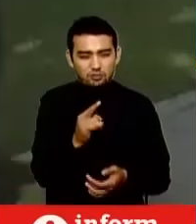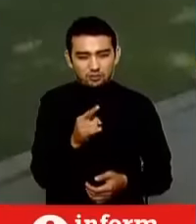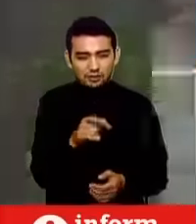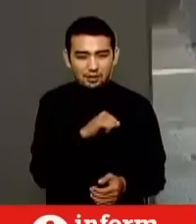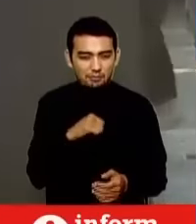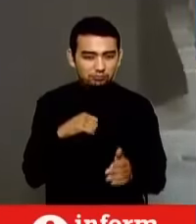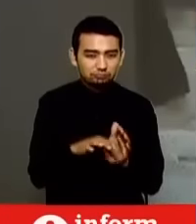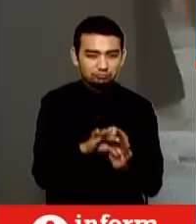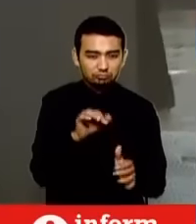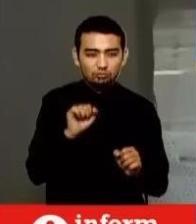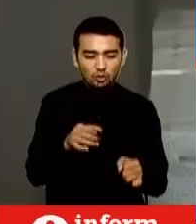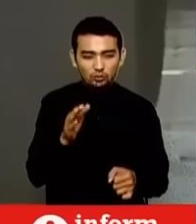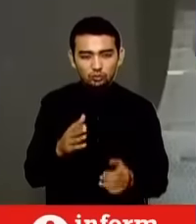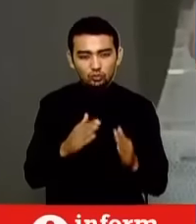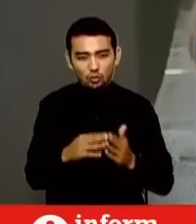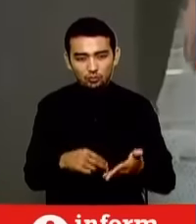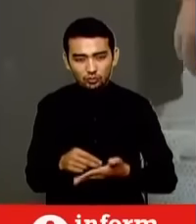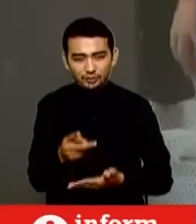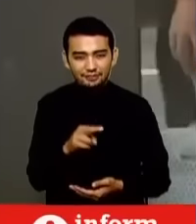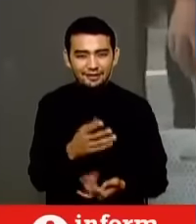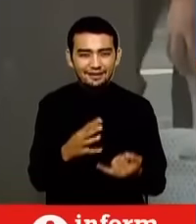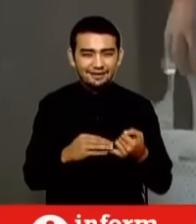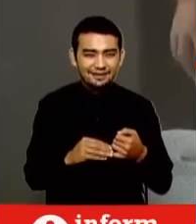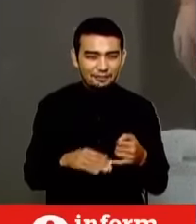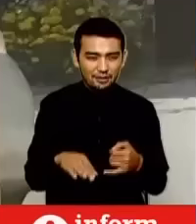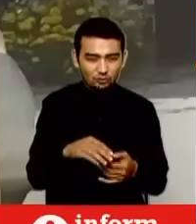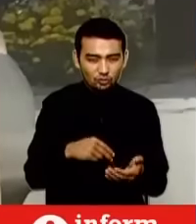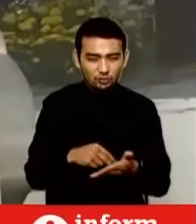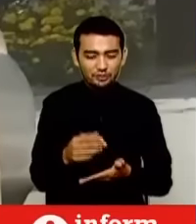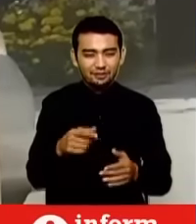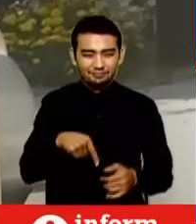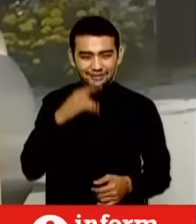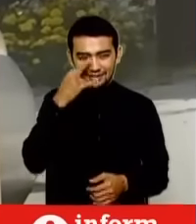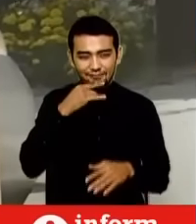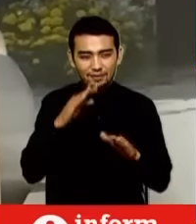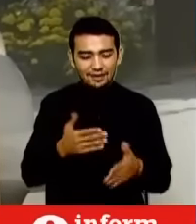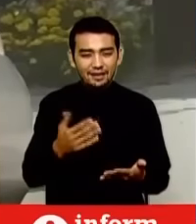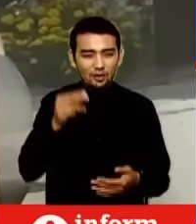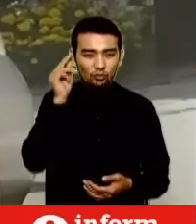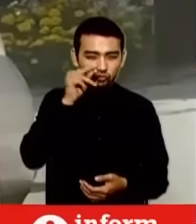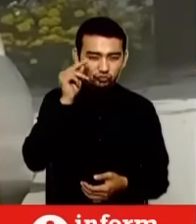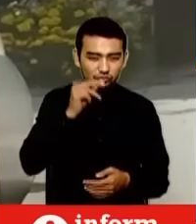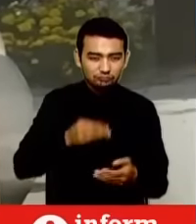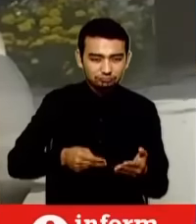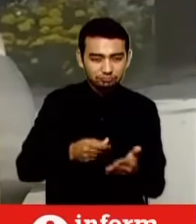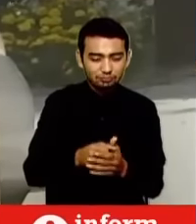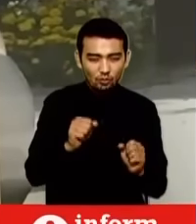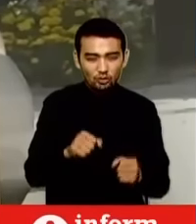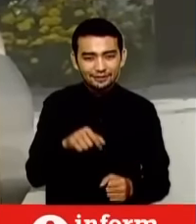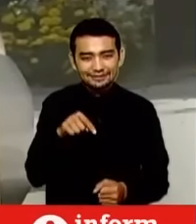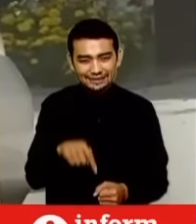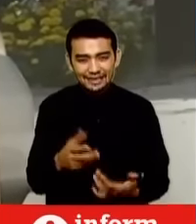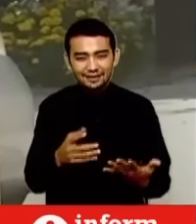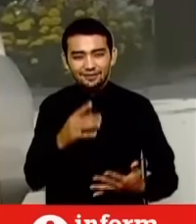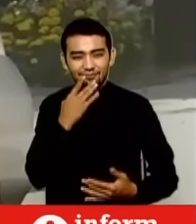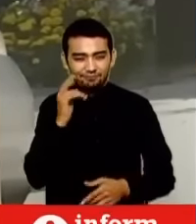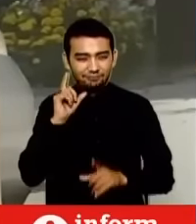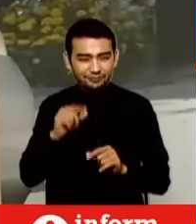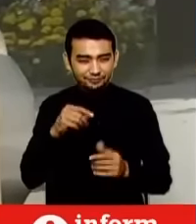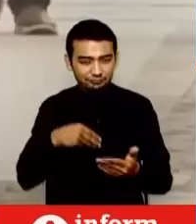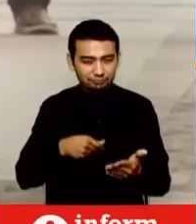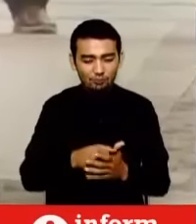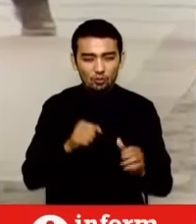будет потратить на покупку жилья на территории нашей страны, а также оплату обучения здесь или за рубежом. При этом, если средства не будут использованы